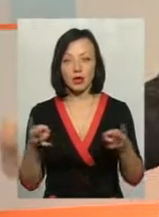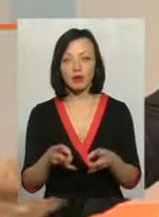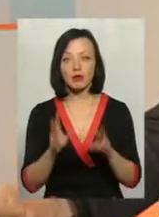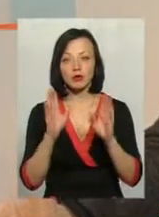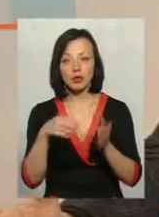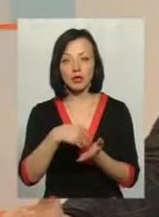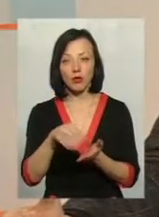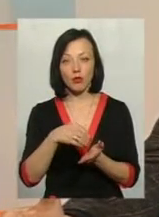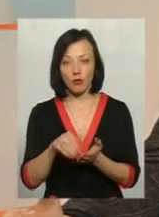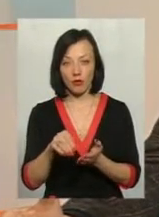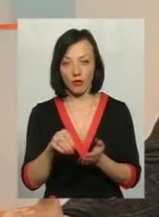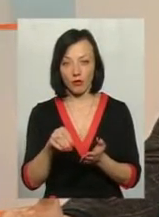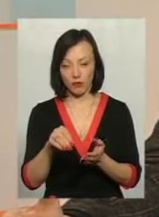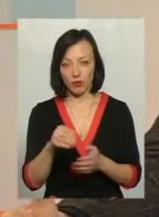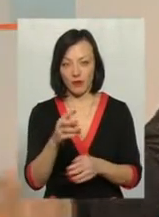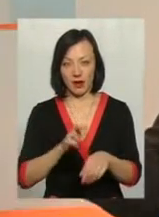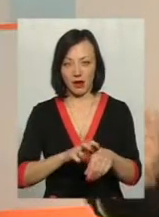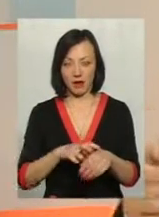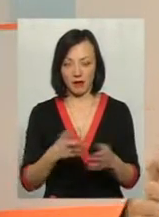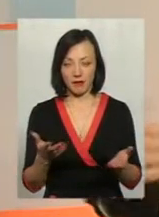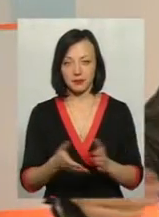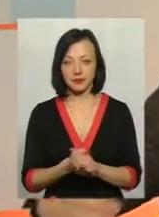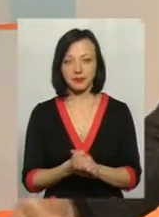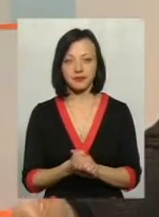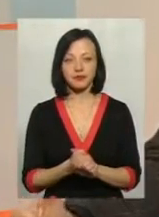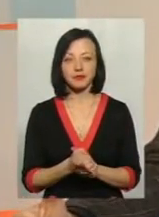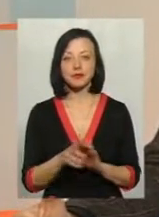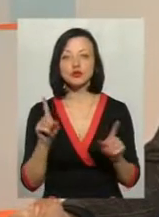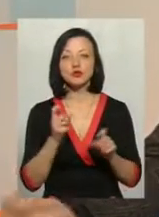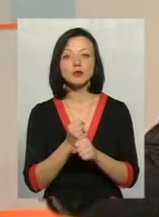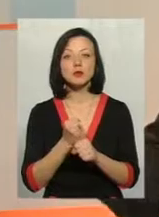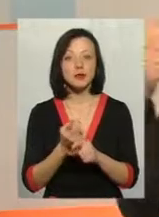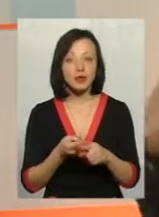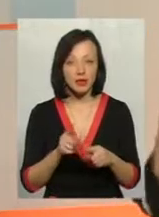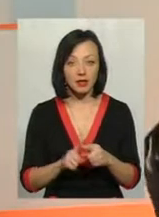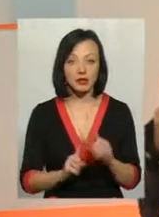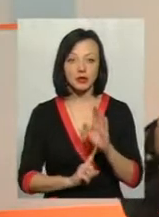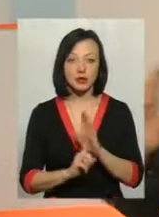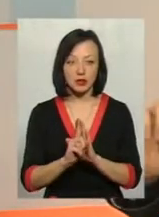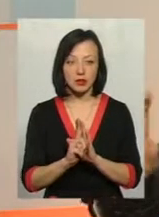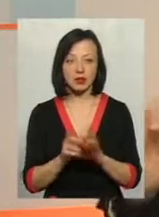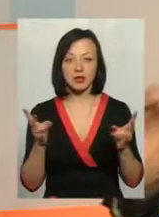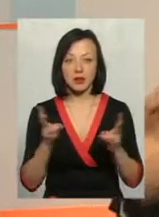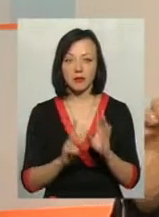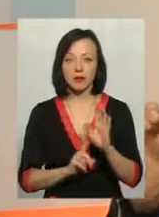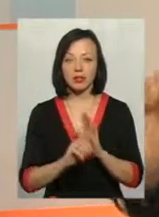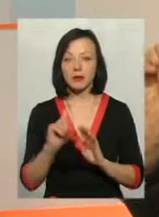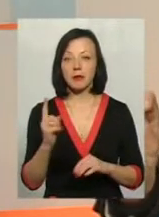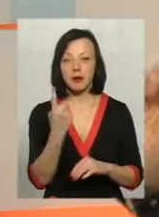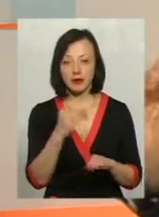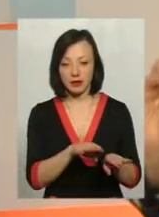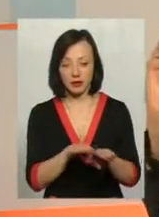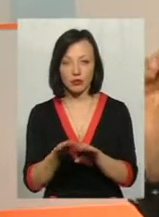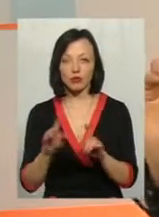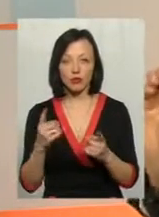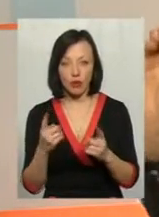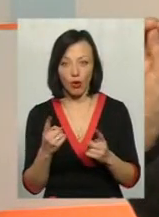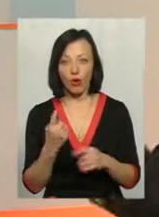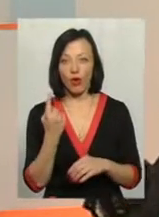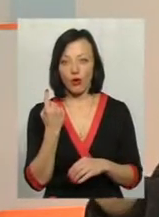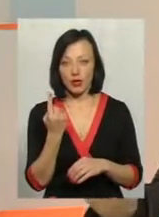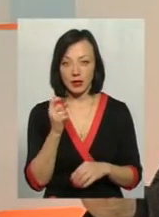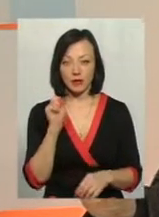буде закуповувати в надавачів медичних послуг. Для того, аби дійти до цього, для початку треба почати з первинки. Чому? Тому що однією